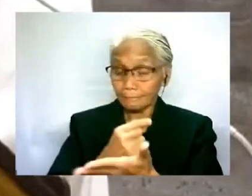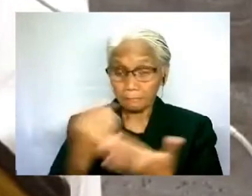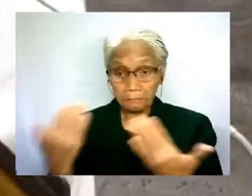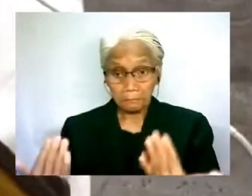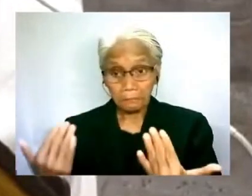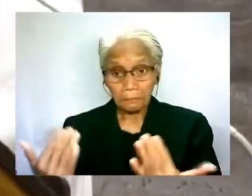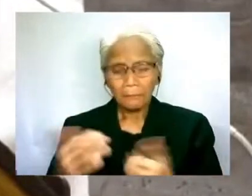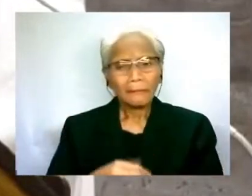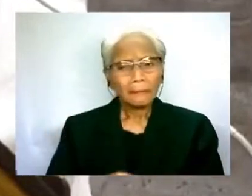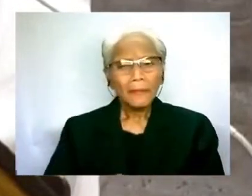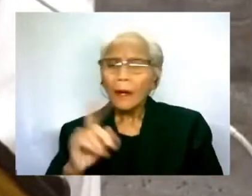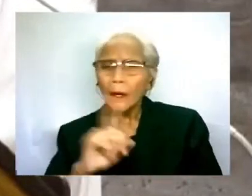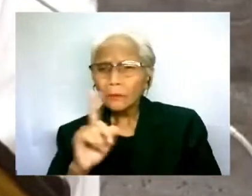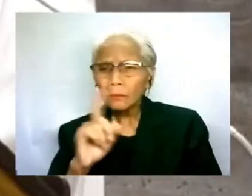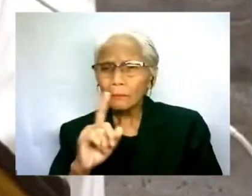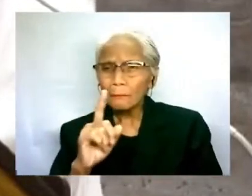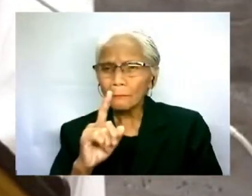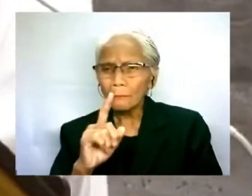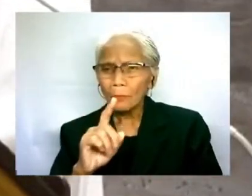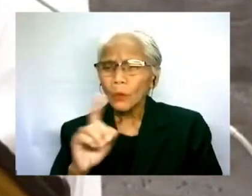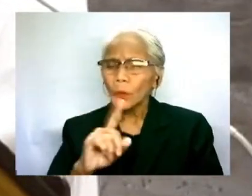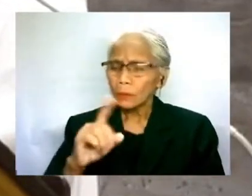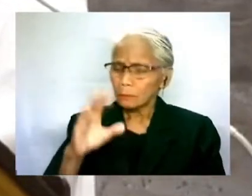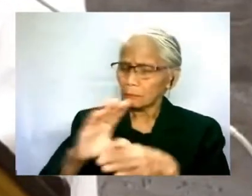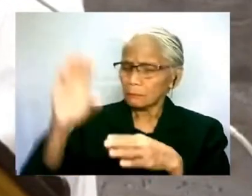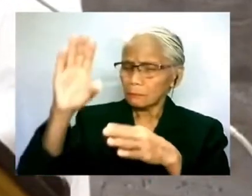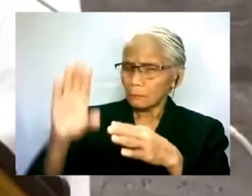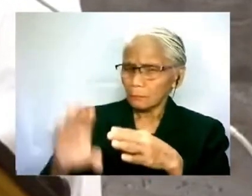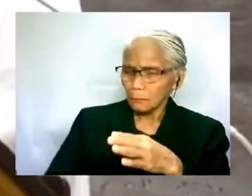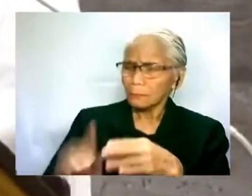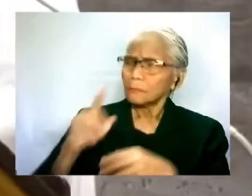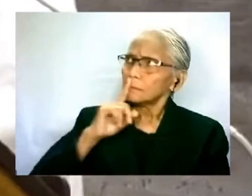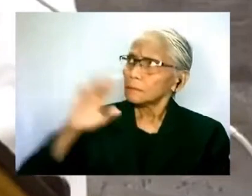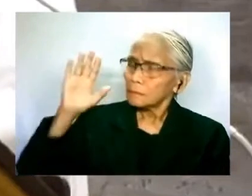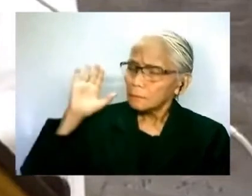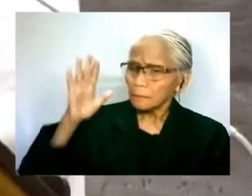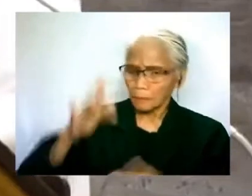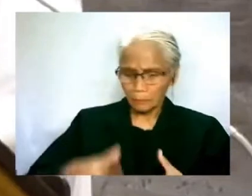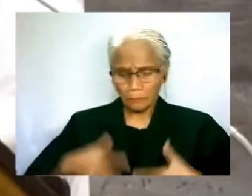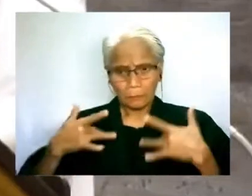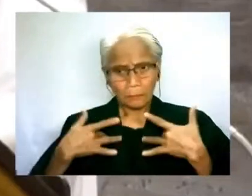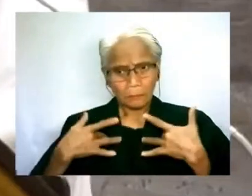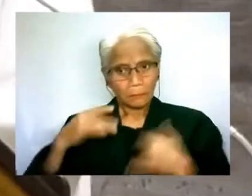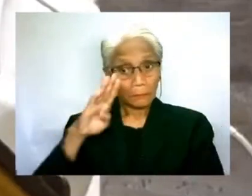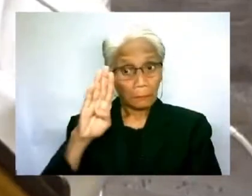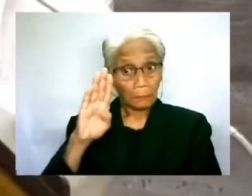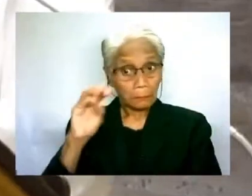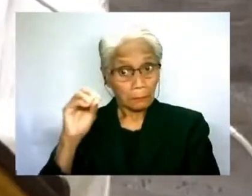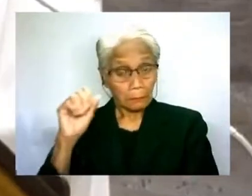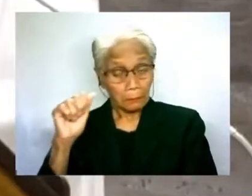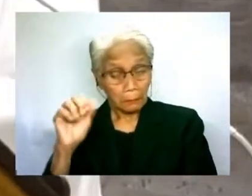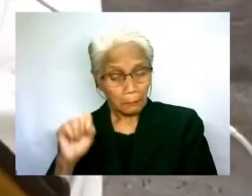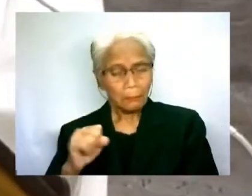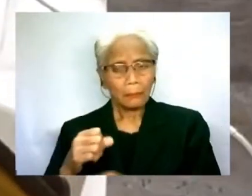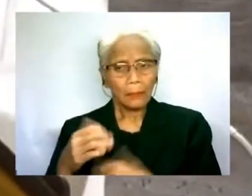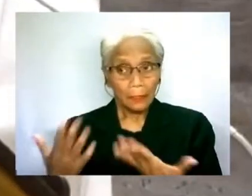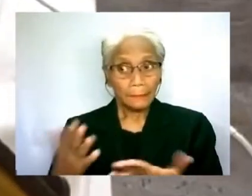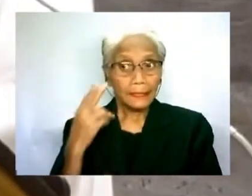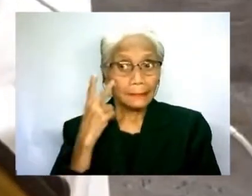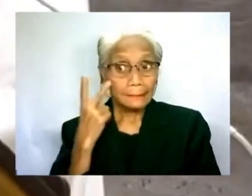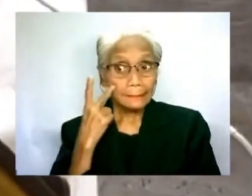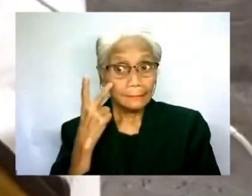Ano naman ang katuparan ng pangako sa buhay ni Boaz? Makikita natin sa